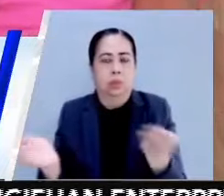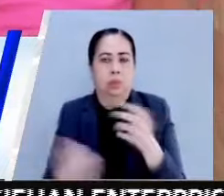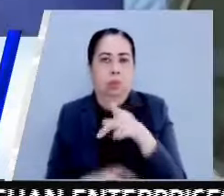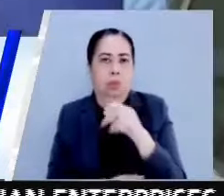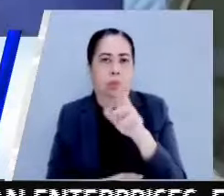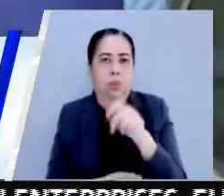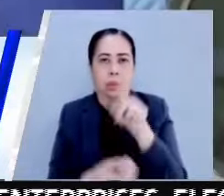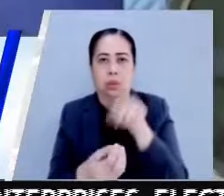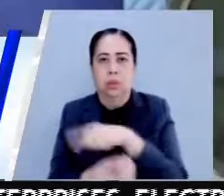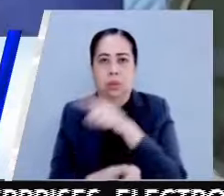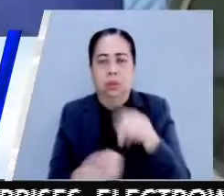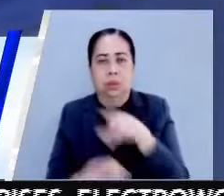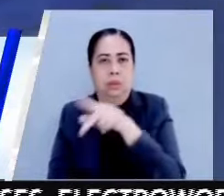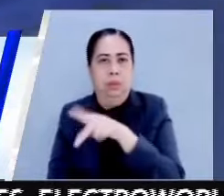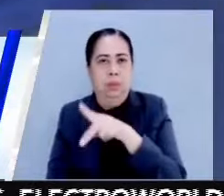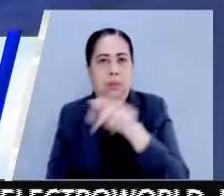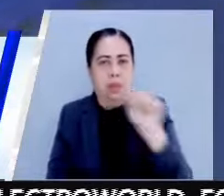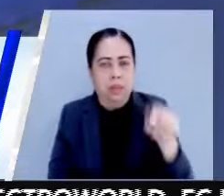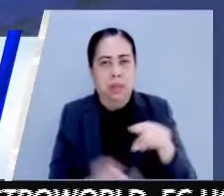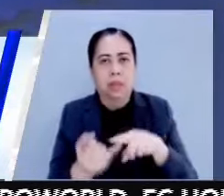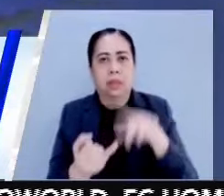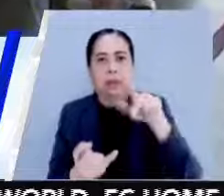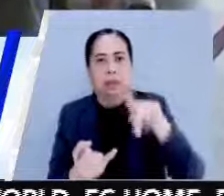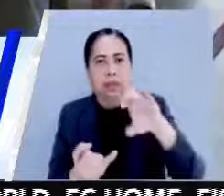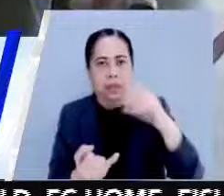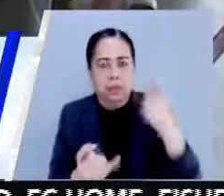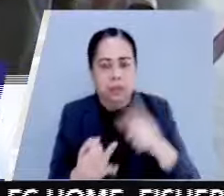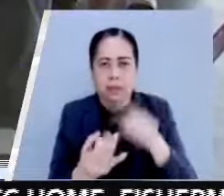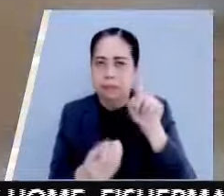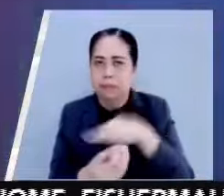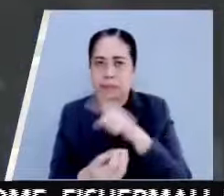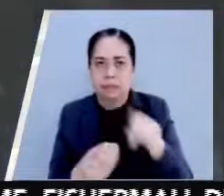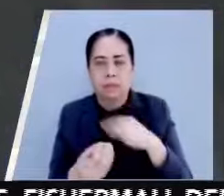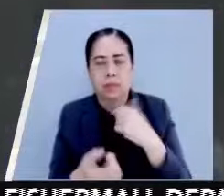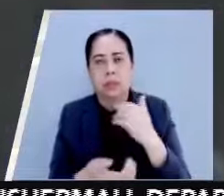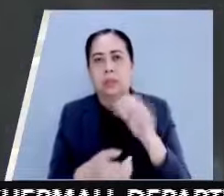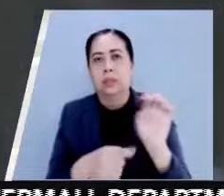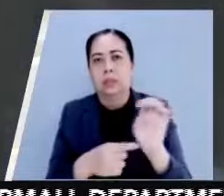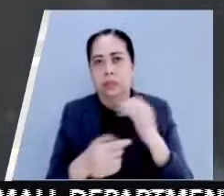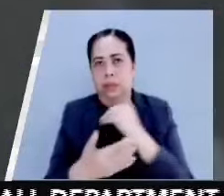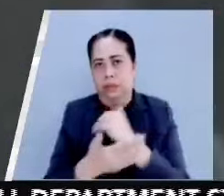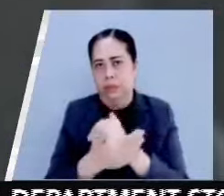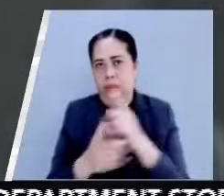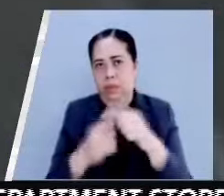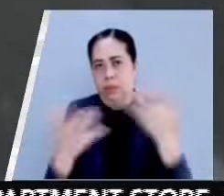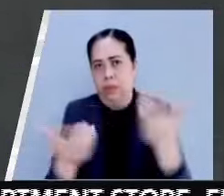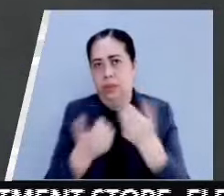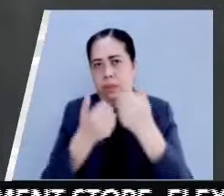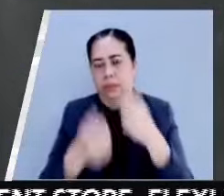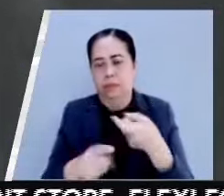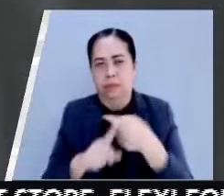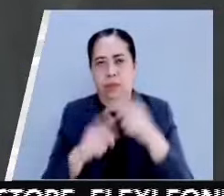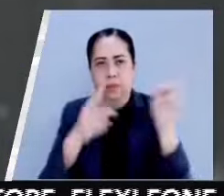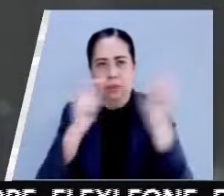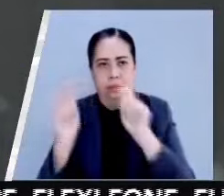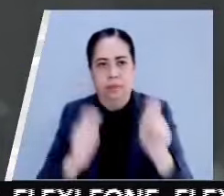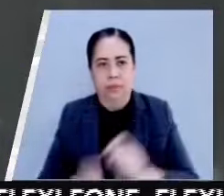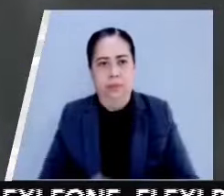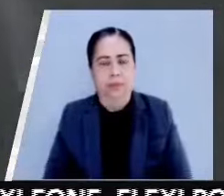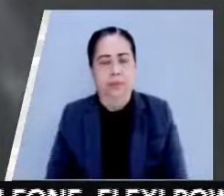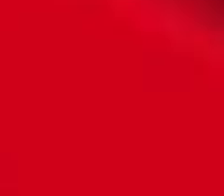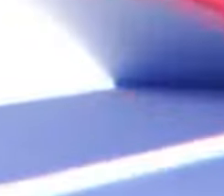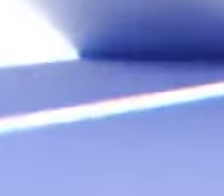Ports Authority at Coast Guard ang mga biyahe bilang pag-iingat sa bagyo. Mariz Umali, nagbabalita para sa GMA Integrated